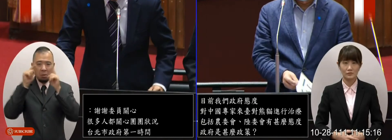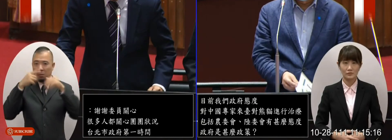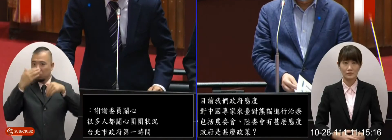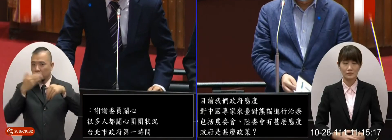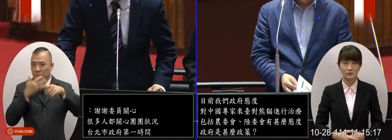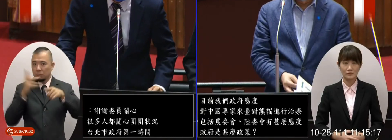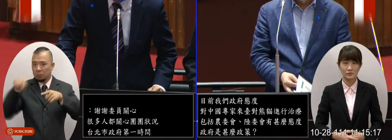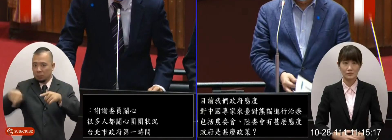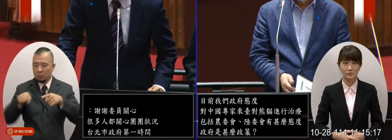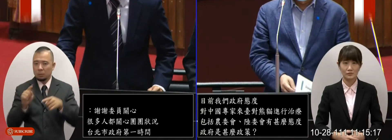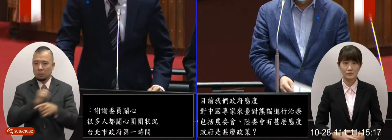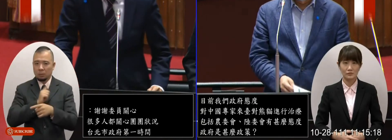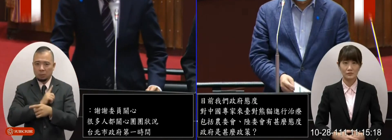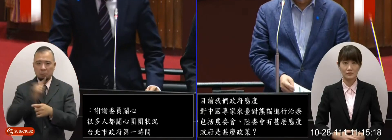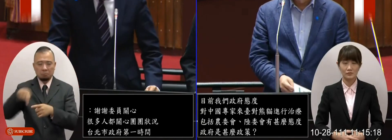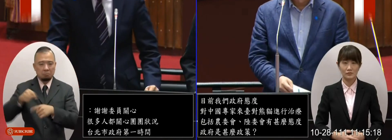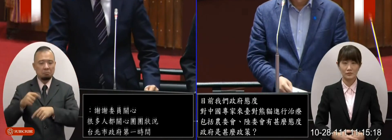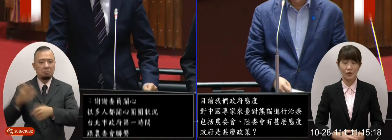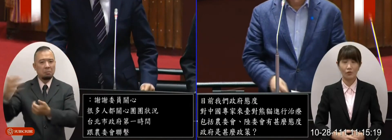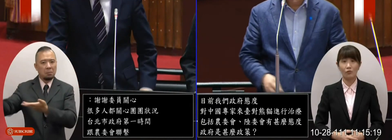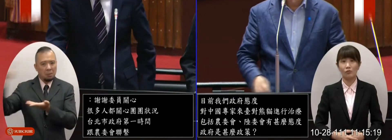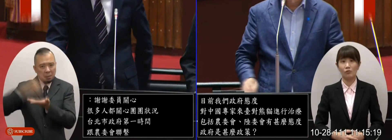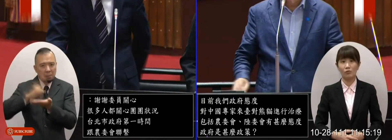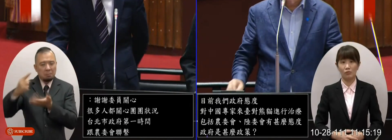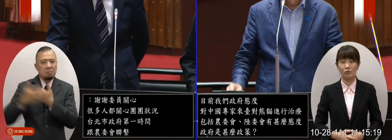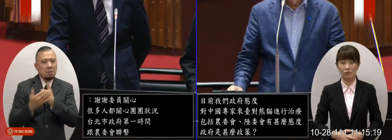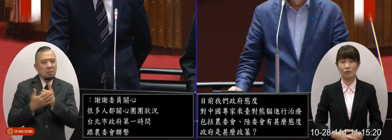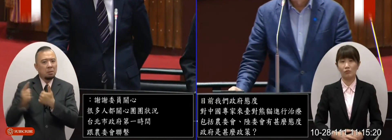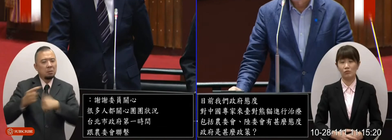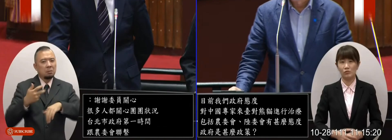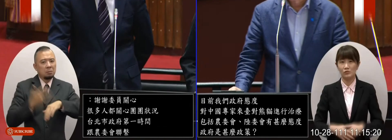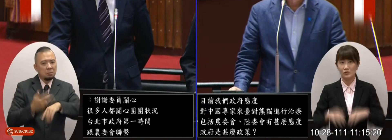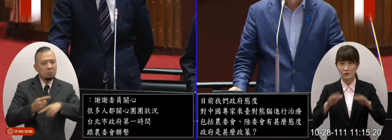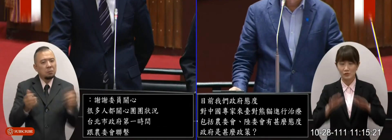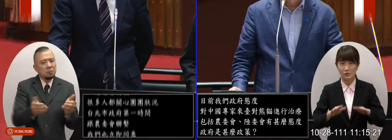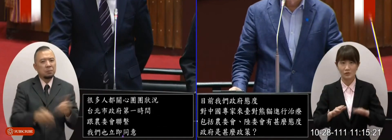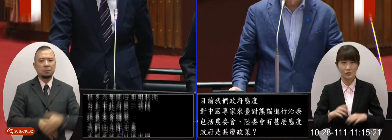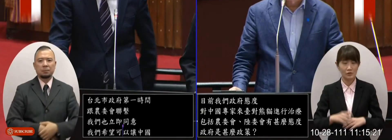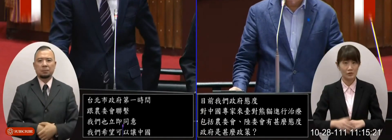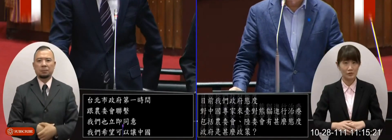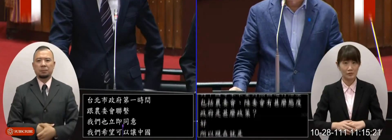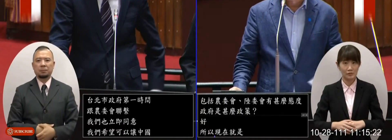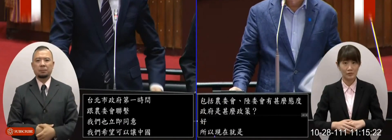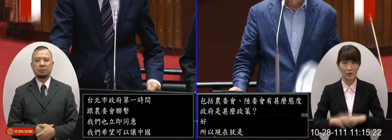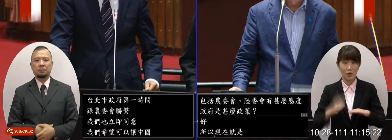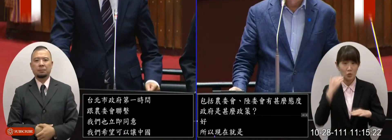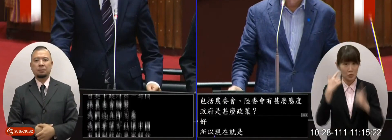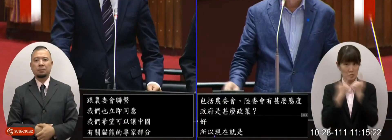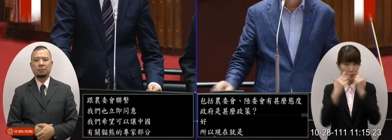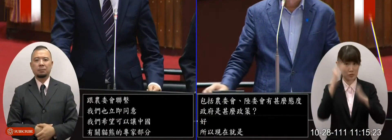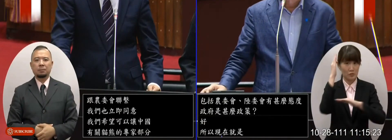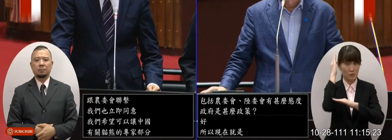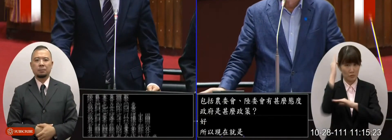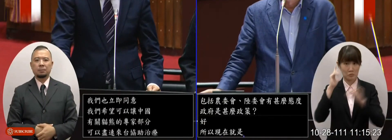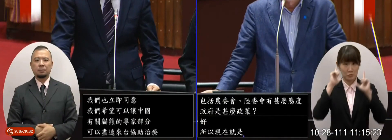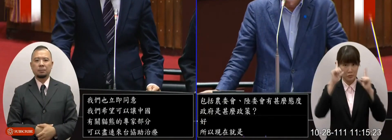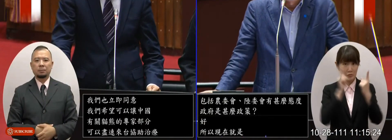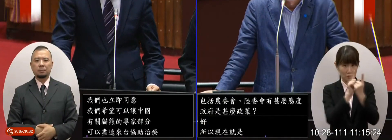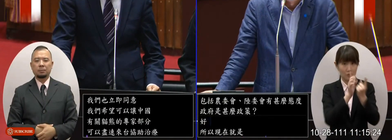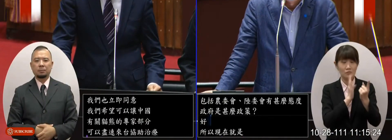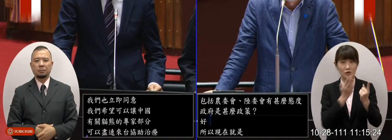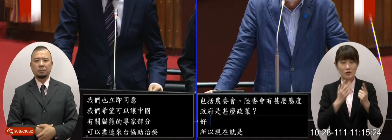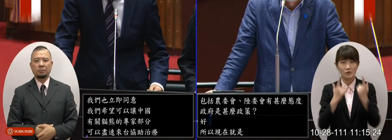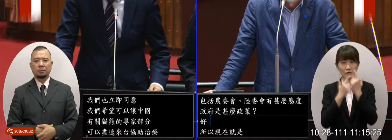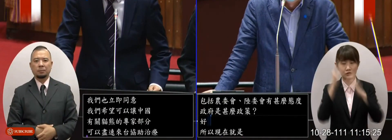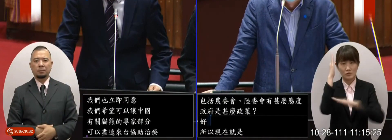助这一个治疗。 好，所以现在就是只要这个台北市政府来，台北市政府是有没有来